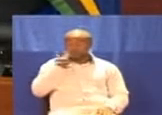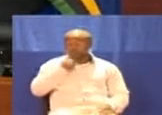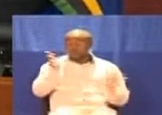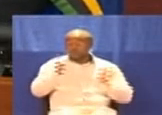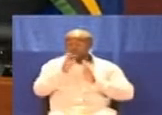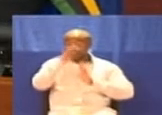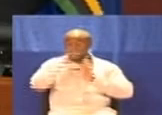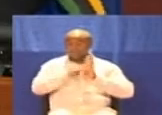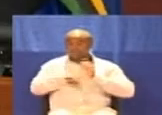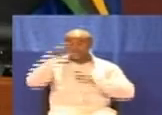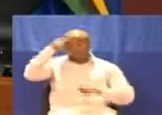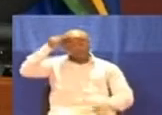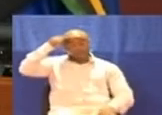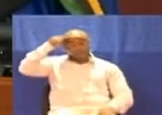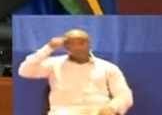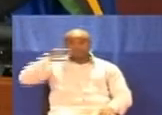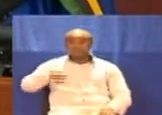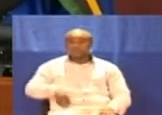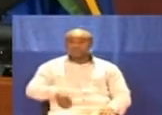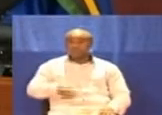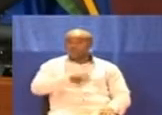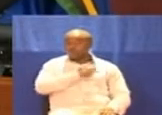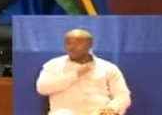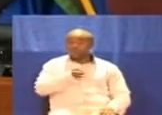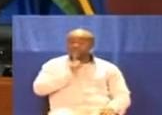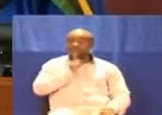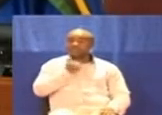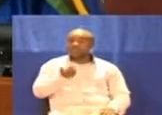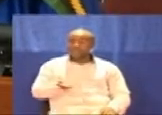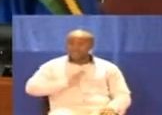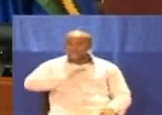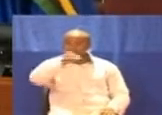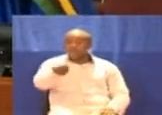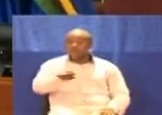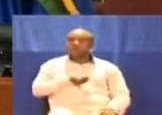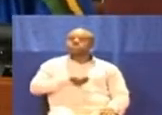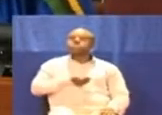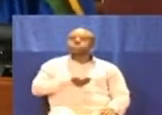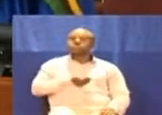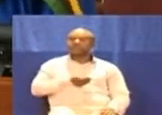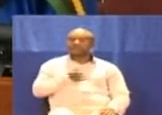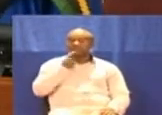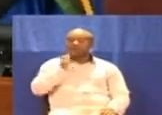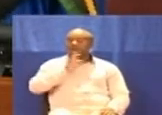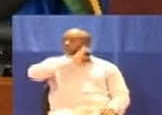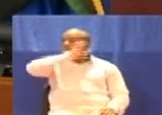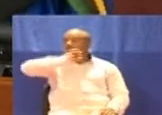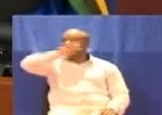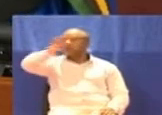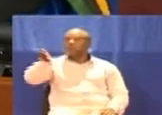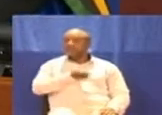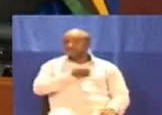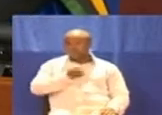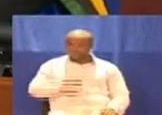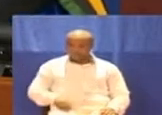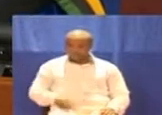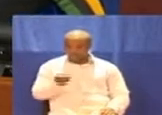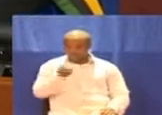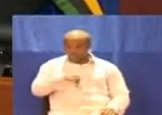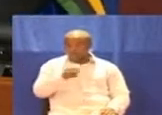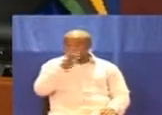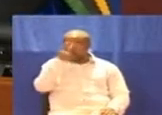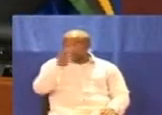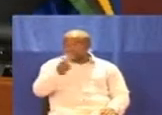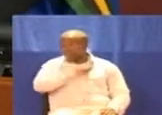kabisa, tuwe pamoja na waziri wa TAMISEMI pia naye arudi huko aliko, maana nimeshasema watu wote warudi, ili na yeye Jumapili